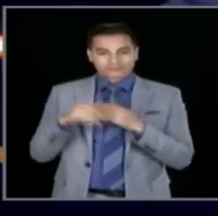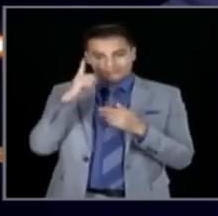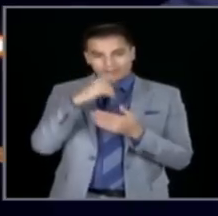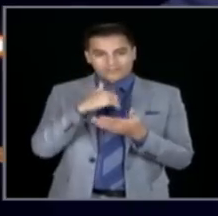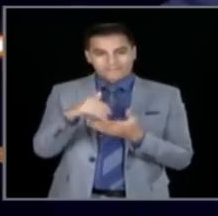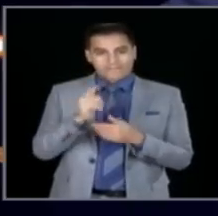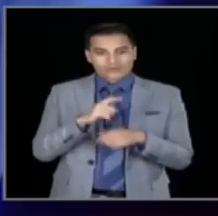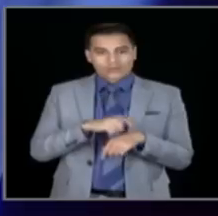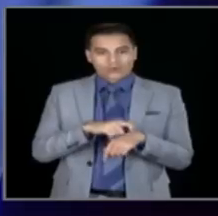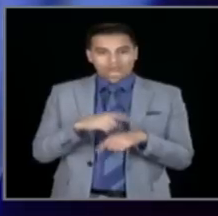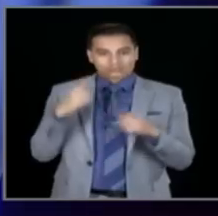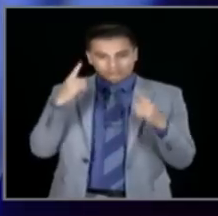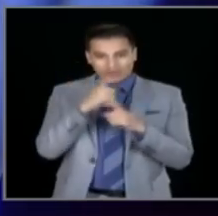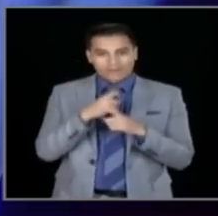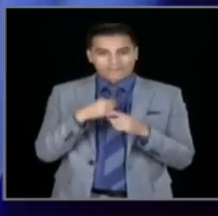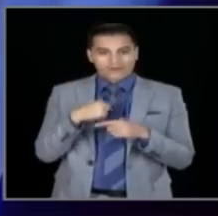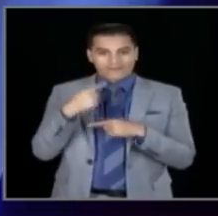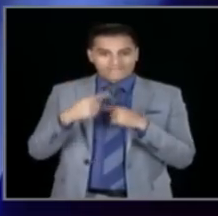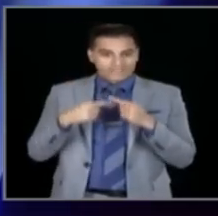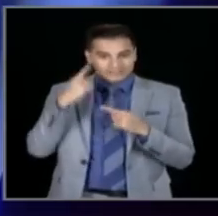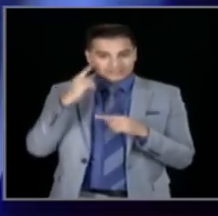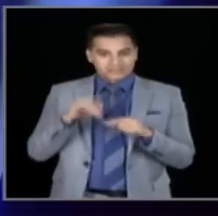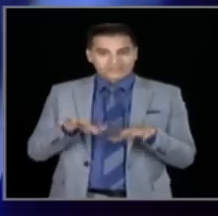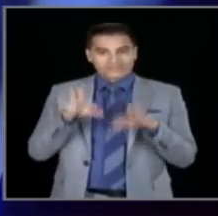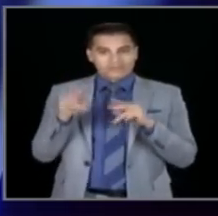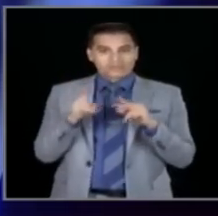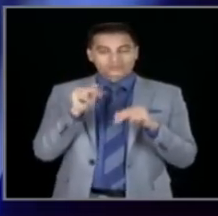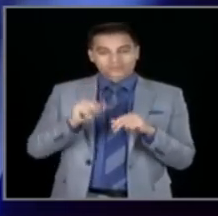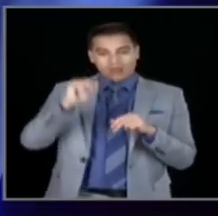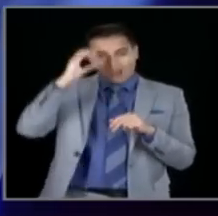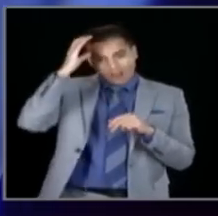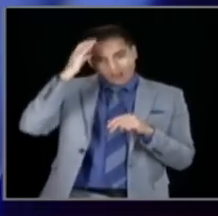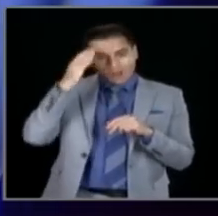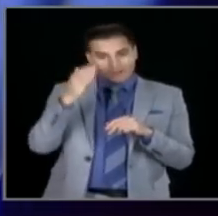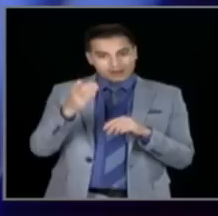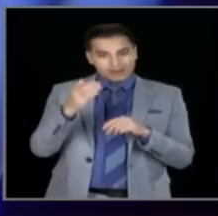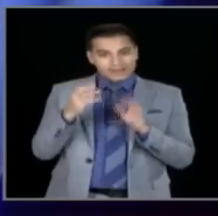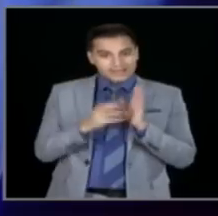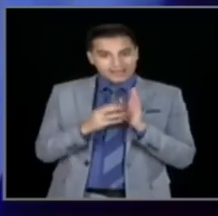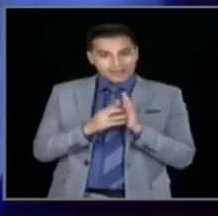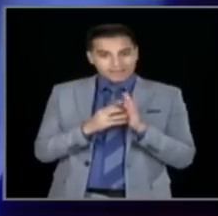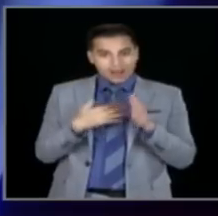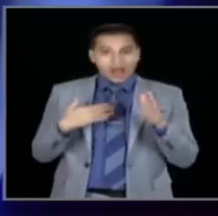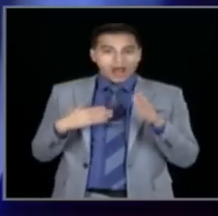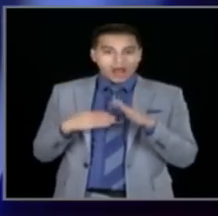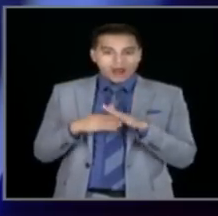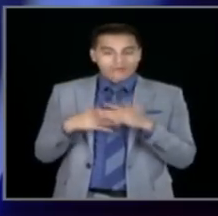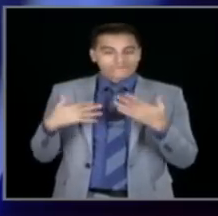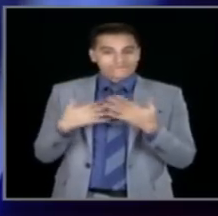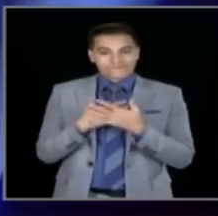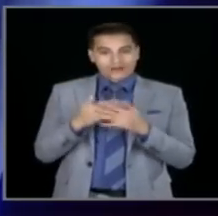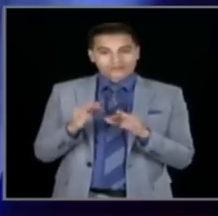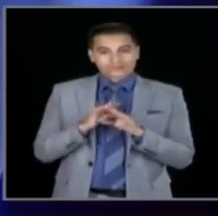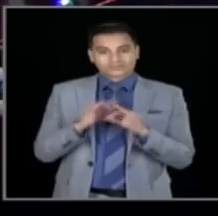اقدرش اشارك. كان كل مره مع اعلان ان في موسم جديد للعباقره، في يعني مثلا عباقره جامعات، انا كانت الفرحه مش